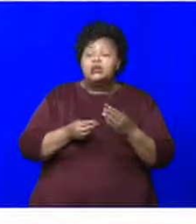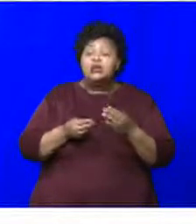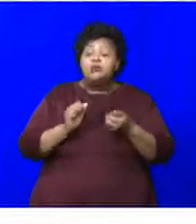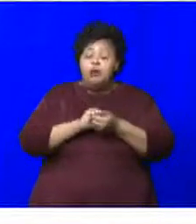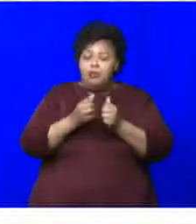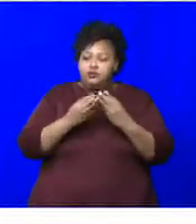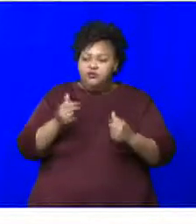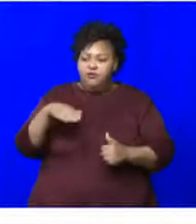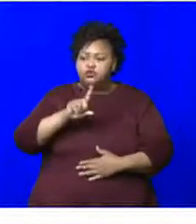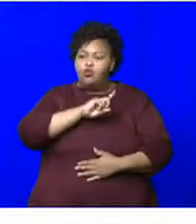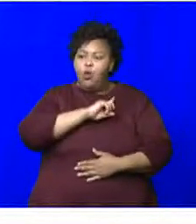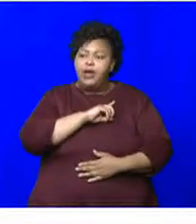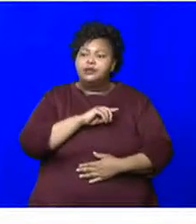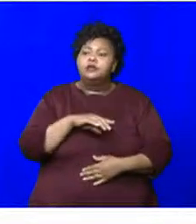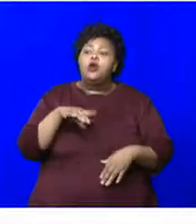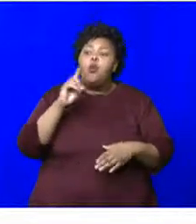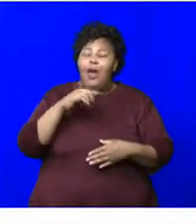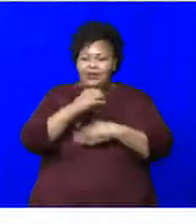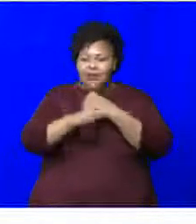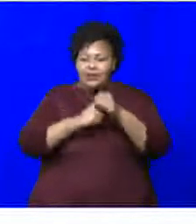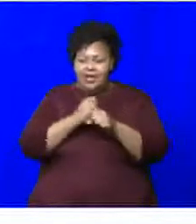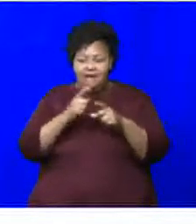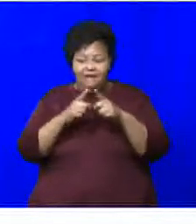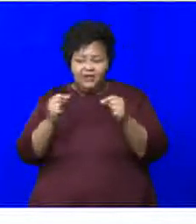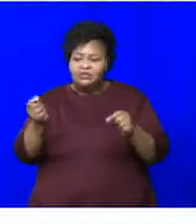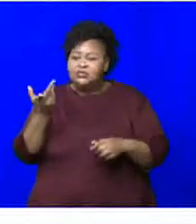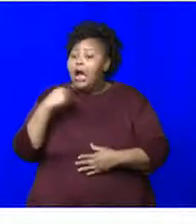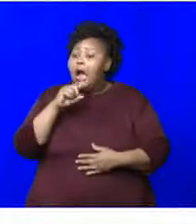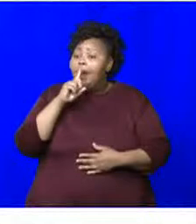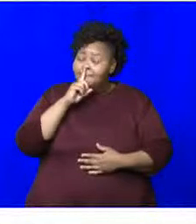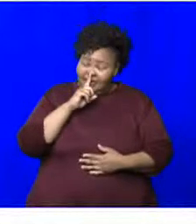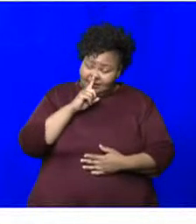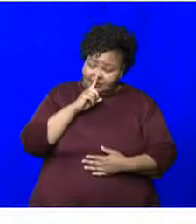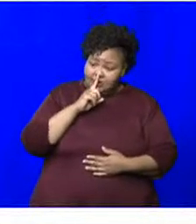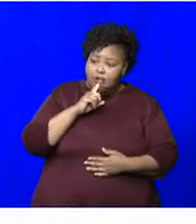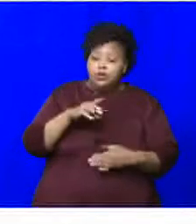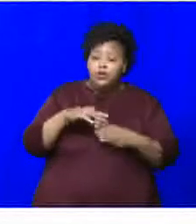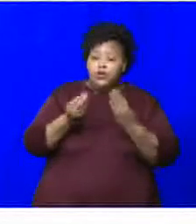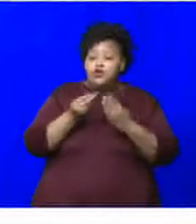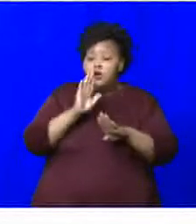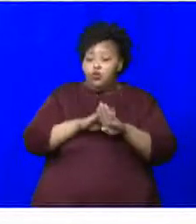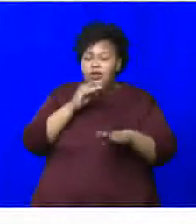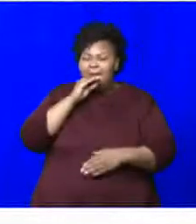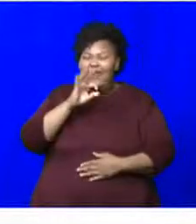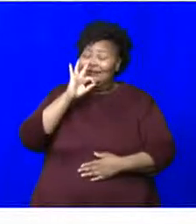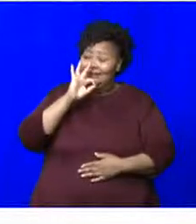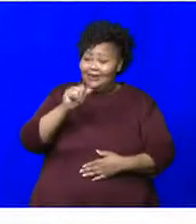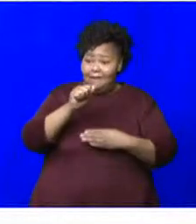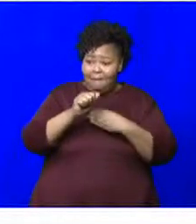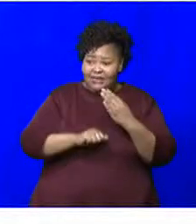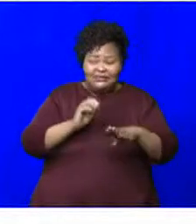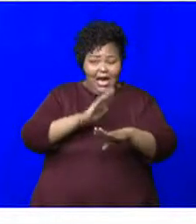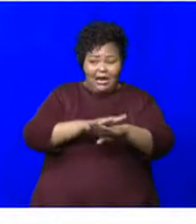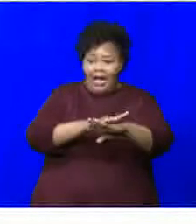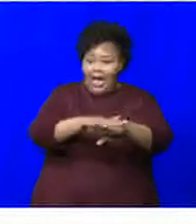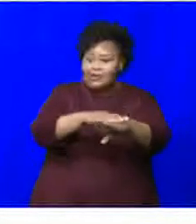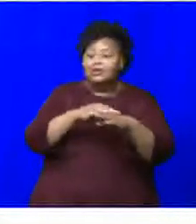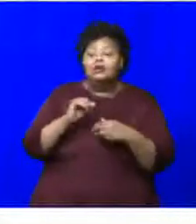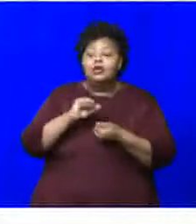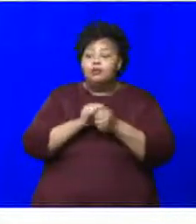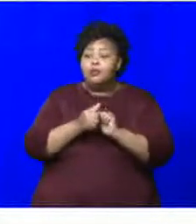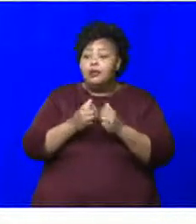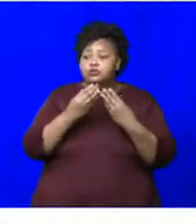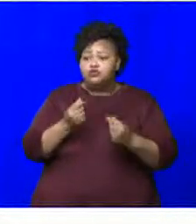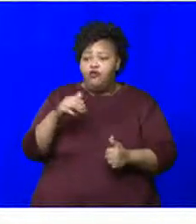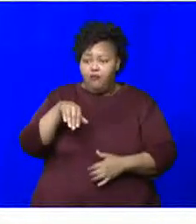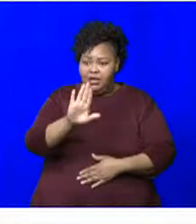lifuna nekwati kutsi leli tiko litayithini indzaba yekutsi le nkampani yahulumende incike kakhulu emalini leyitfola kuhulumende kunaletakhela yona.